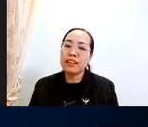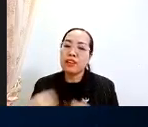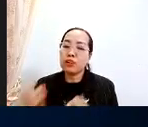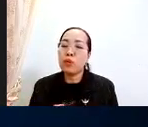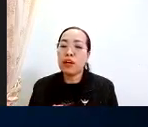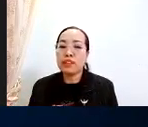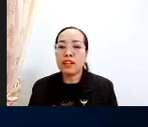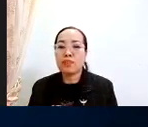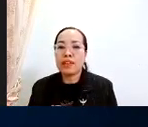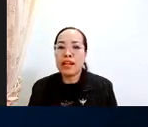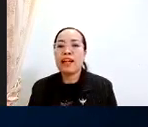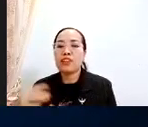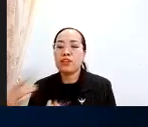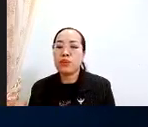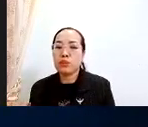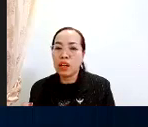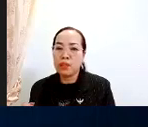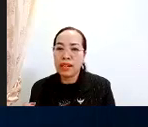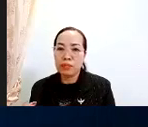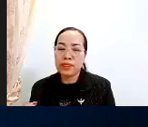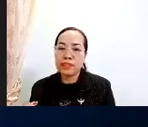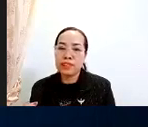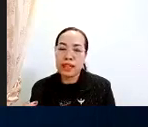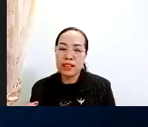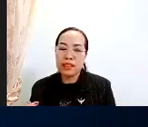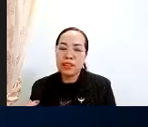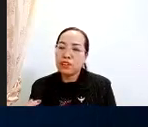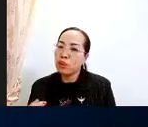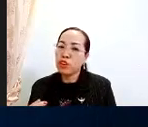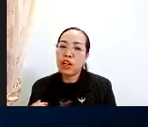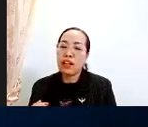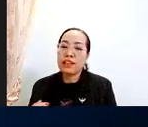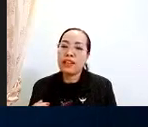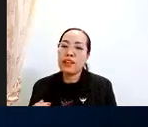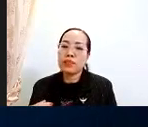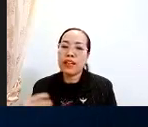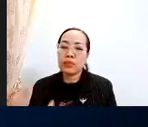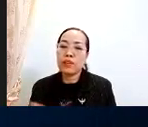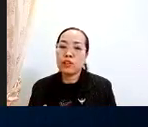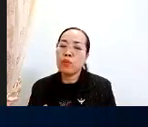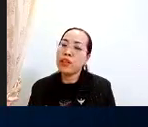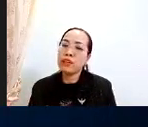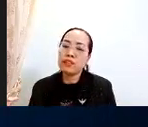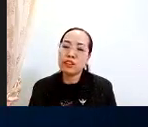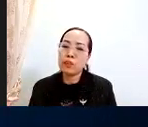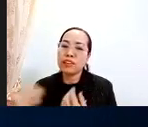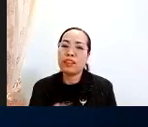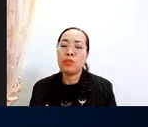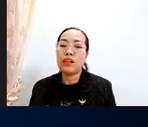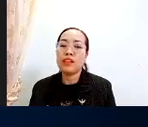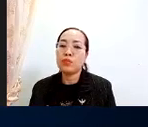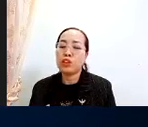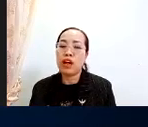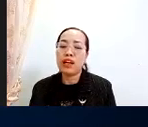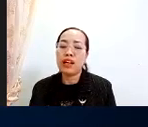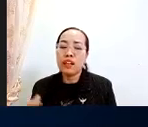ấy sư phụ cọ sợ đập đờ lá ao nhom từ lụa đập đờ là mình chả nhom ngò lại nắng nhom thay thừa tô mi nhom ăn chay